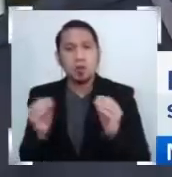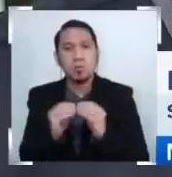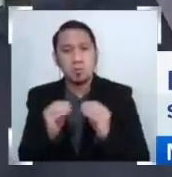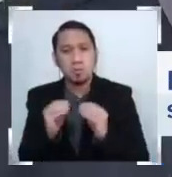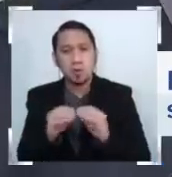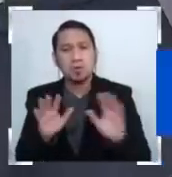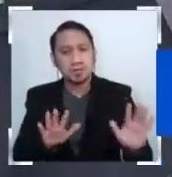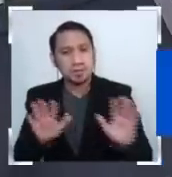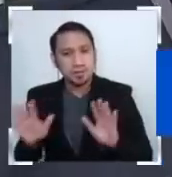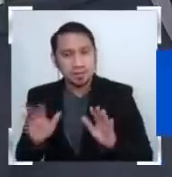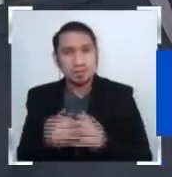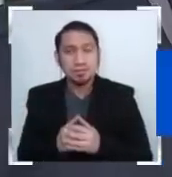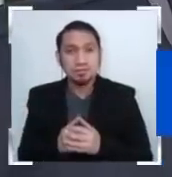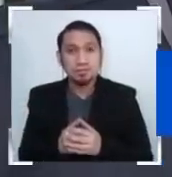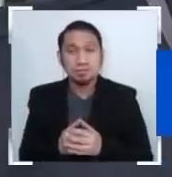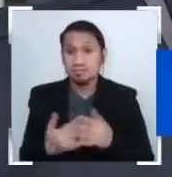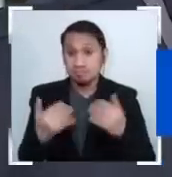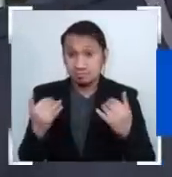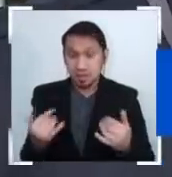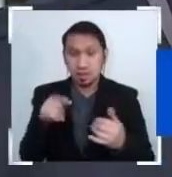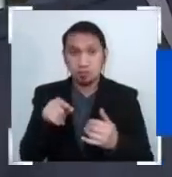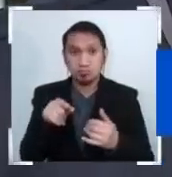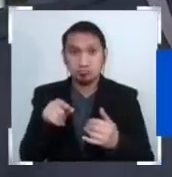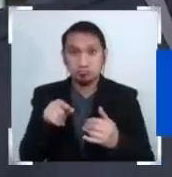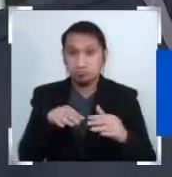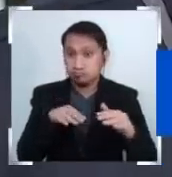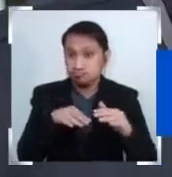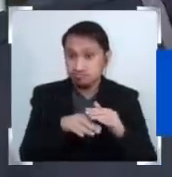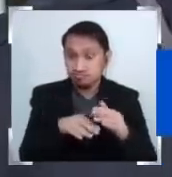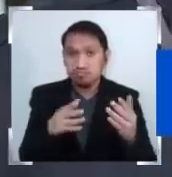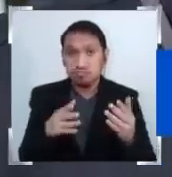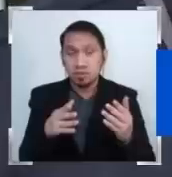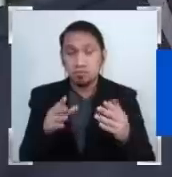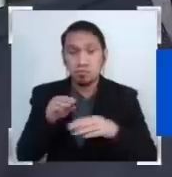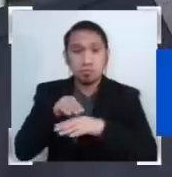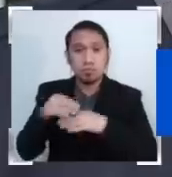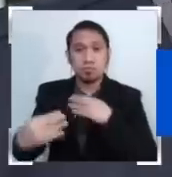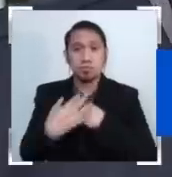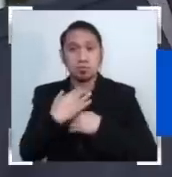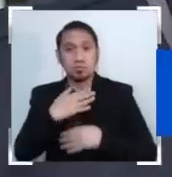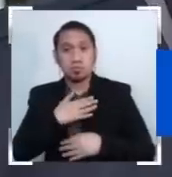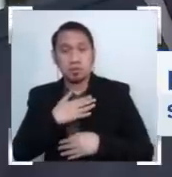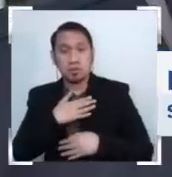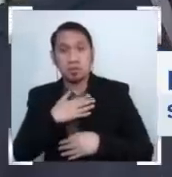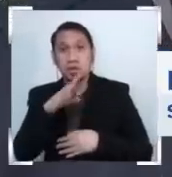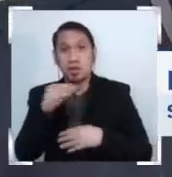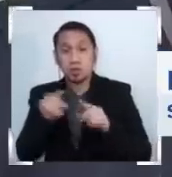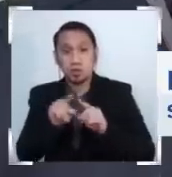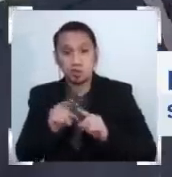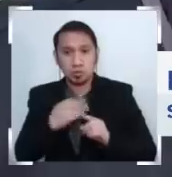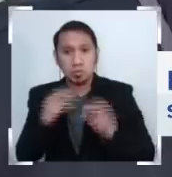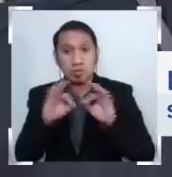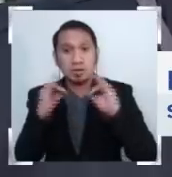survivor, so yung takot na yun, talagang apektado po sa akin and then sa pamilya ko rin. Dahil